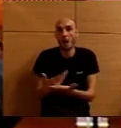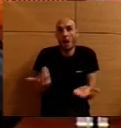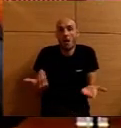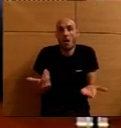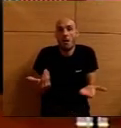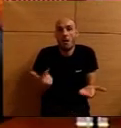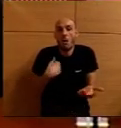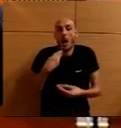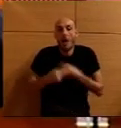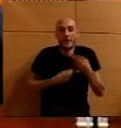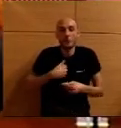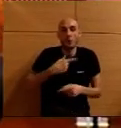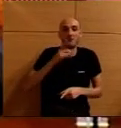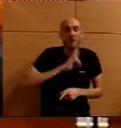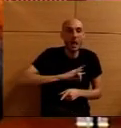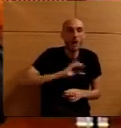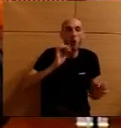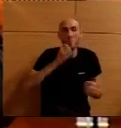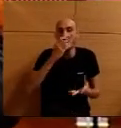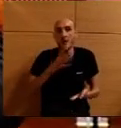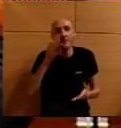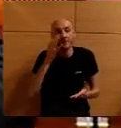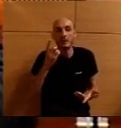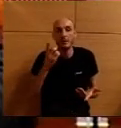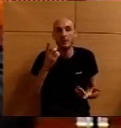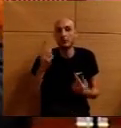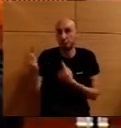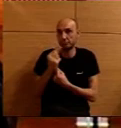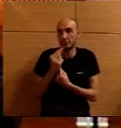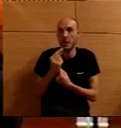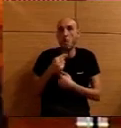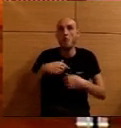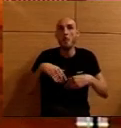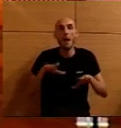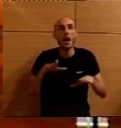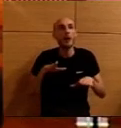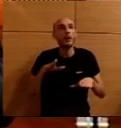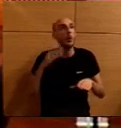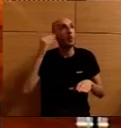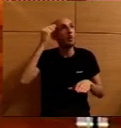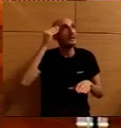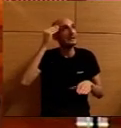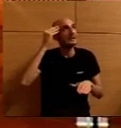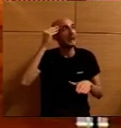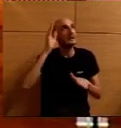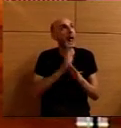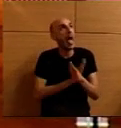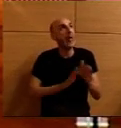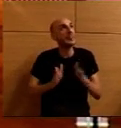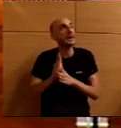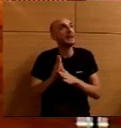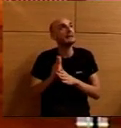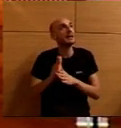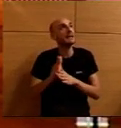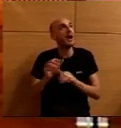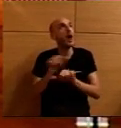vos exigim que ho fem bé. És lícit, és lícit. Però no que se puga pensar que l'alternativa és ixa. I això és el que he